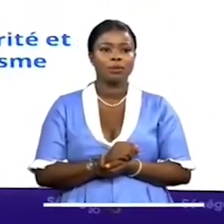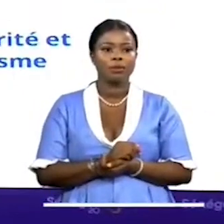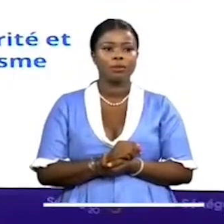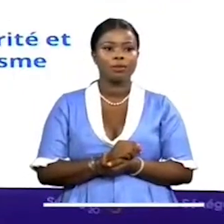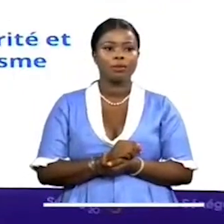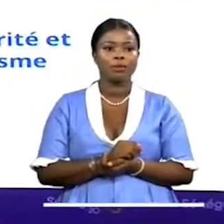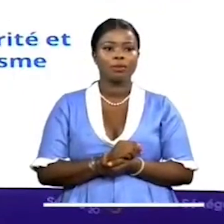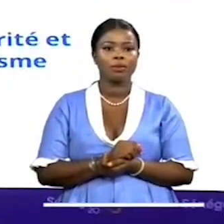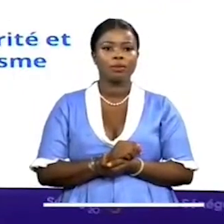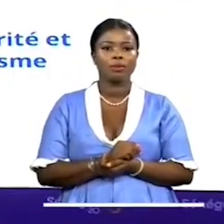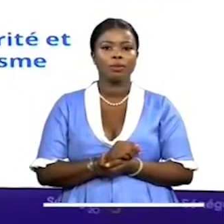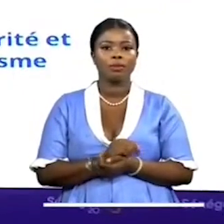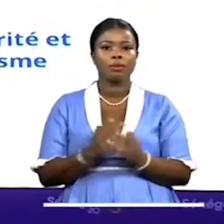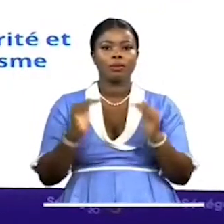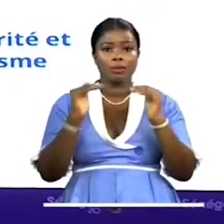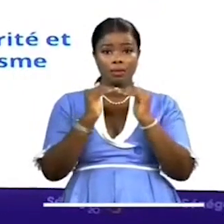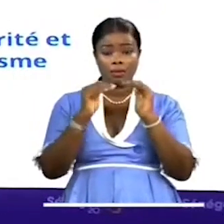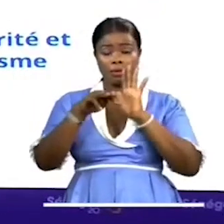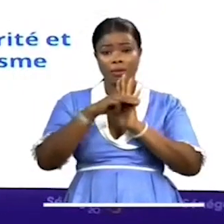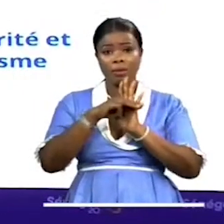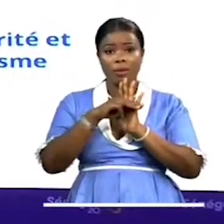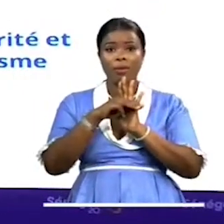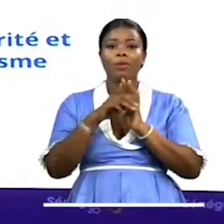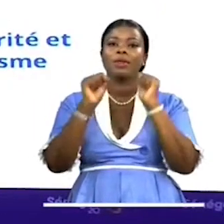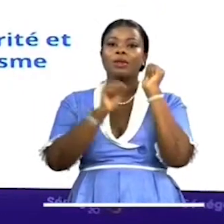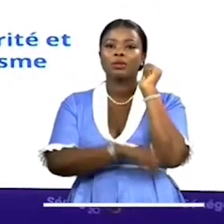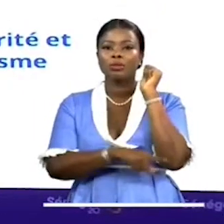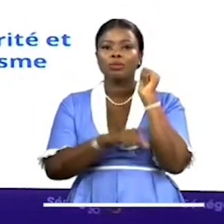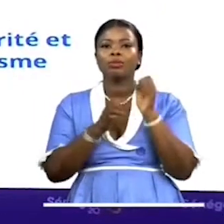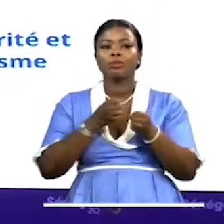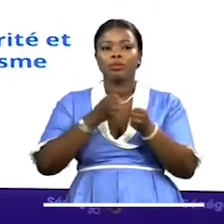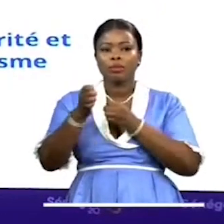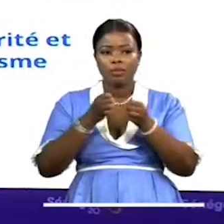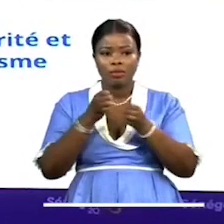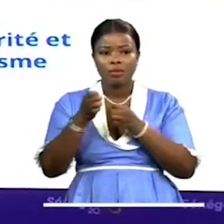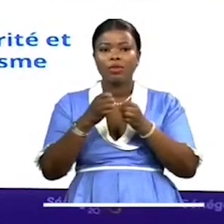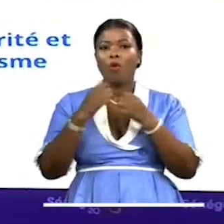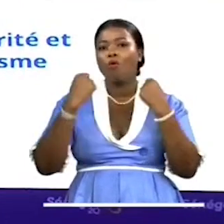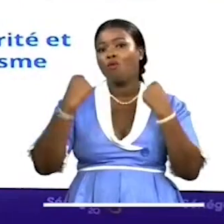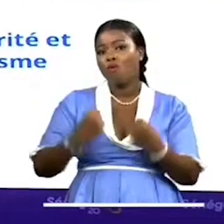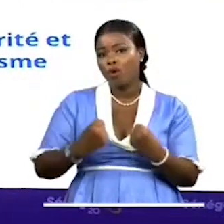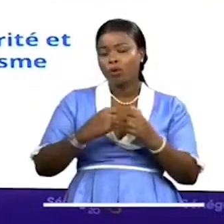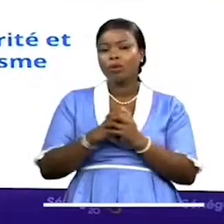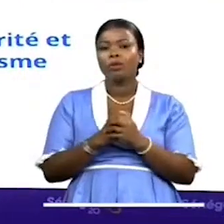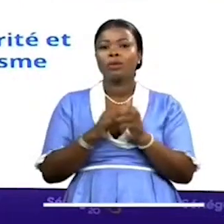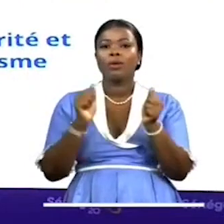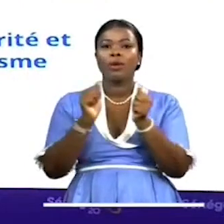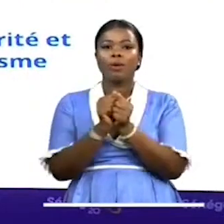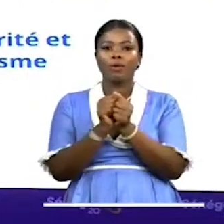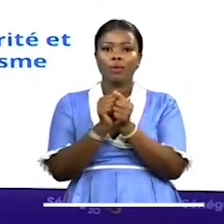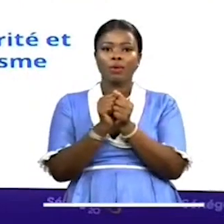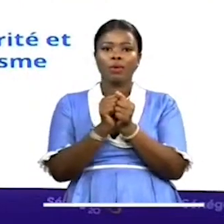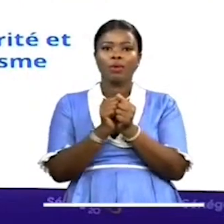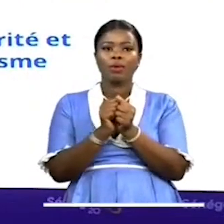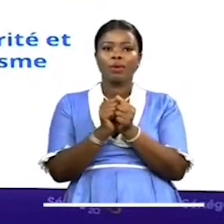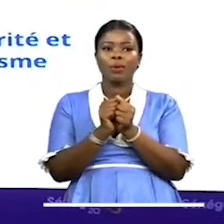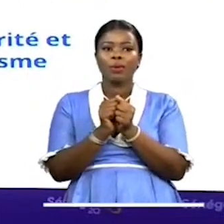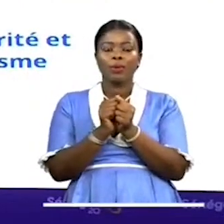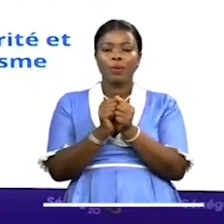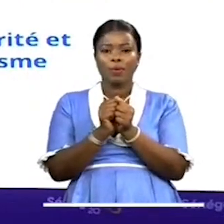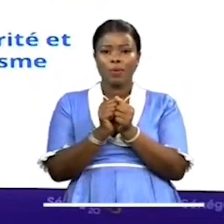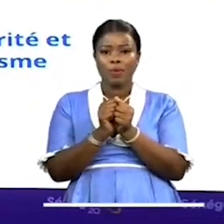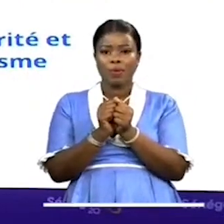faible également le Sénégal essaie de se mouvoir dans un environnement en foritation avec une avec